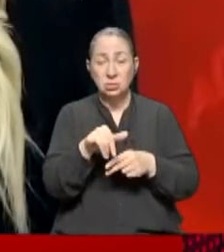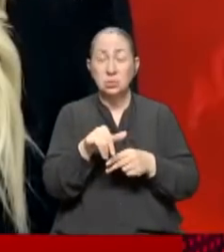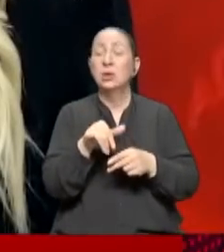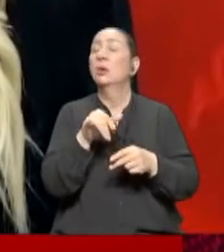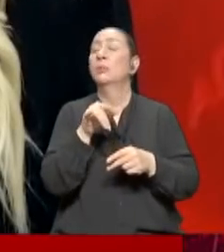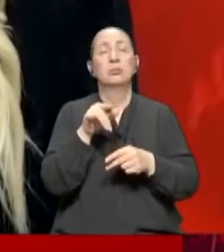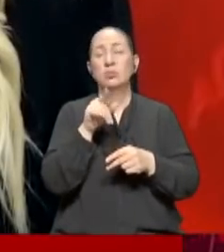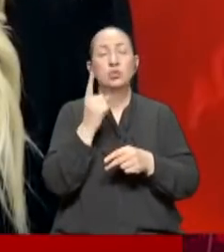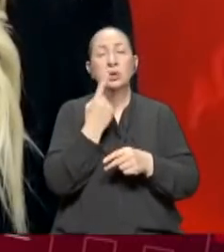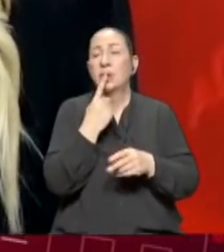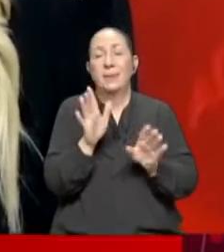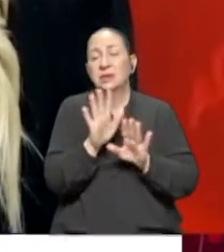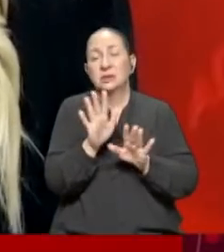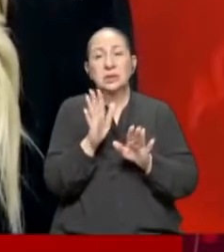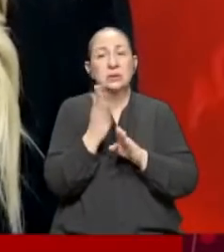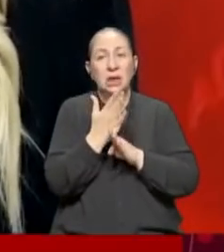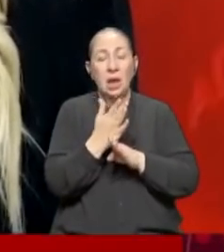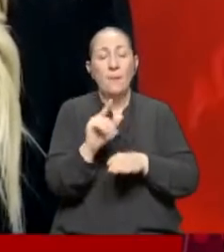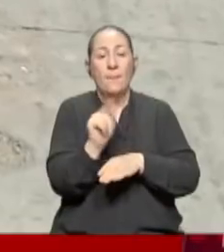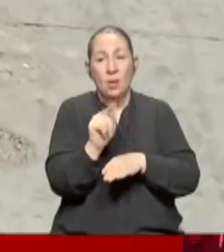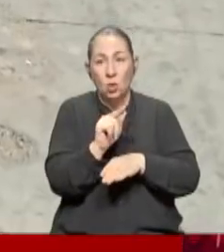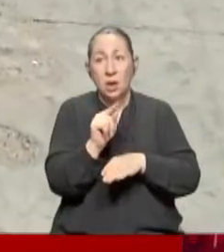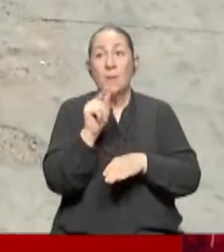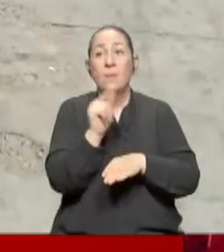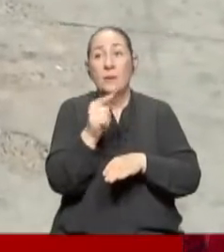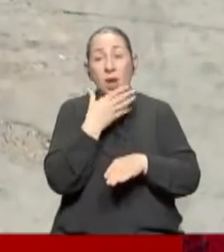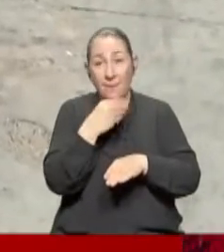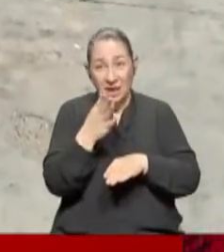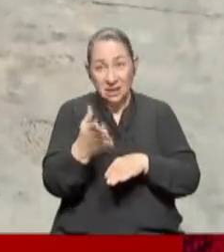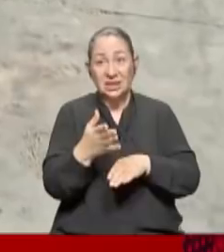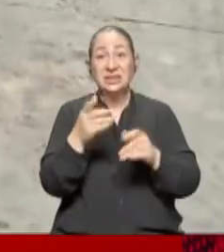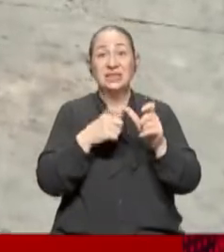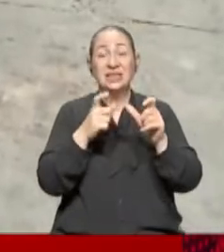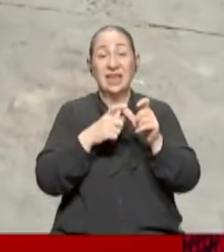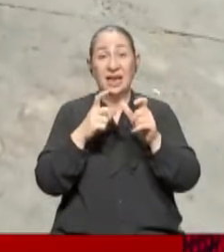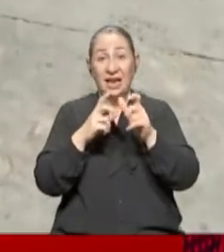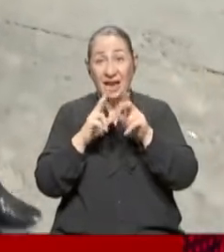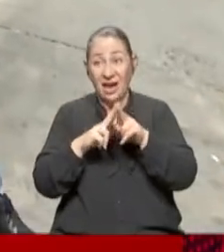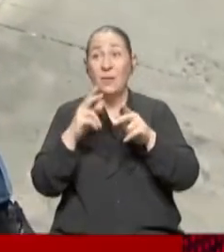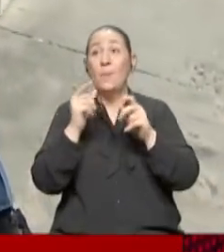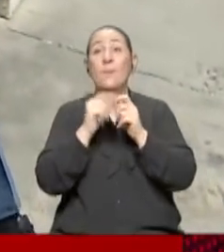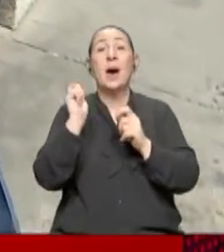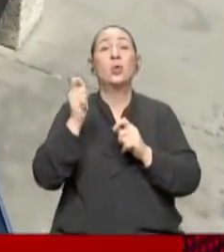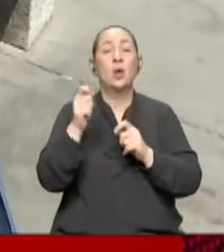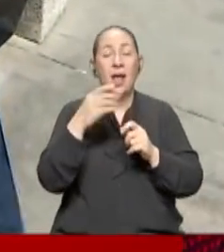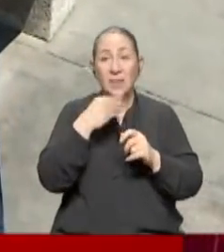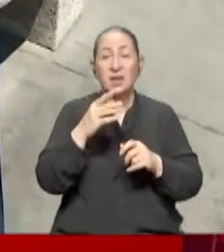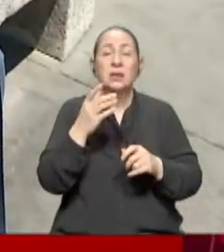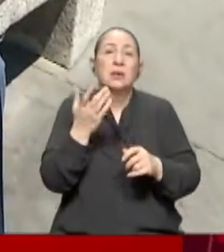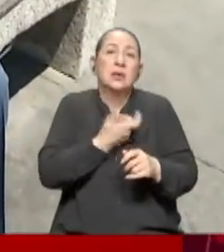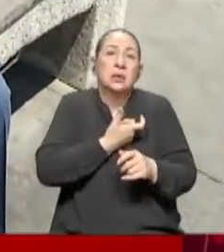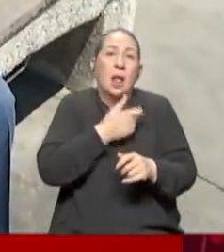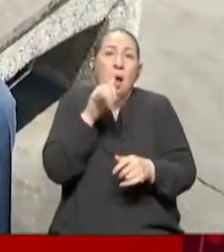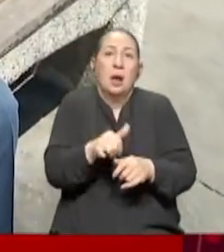Hanım, müjde diyemeyiz çünkü memurların, memur emeklilerinin, SSK ve Bağkur emeklilerinin zaten yasal bir